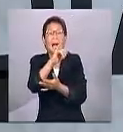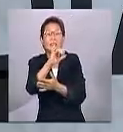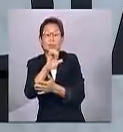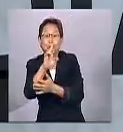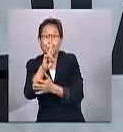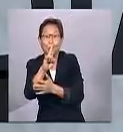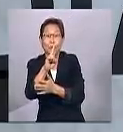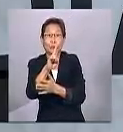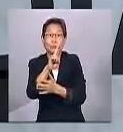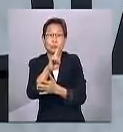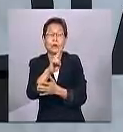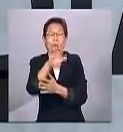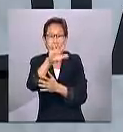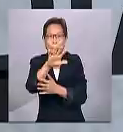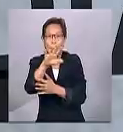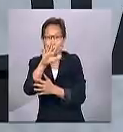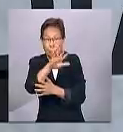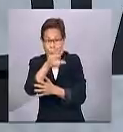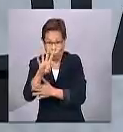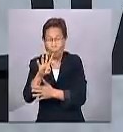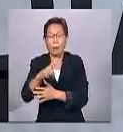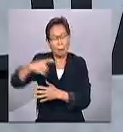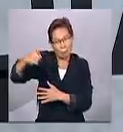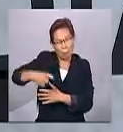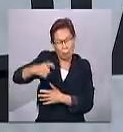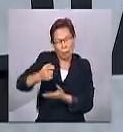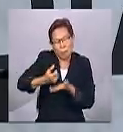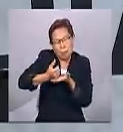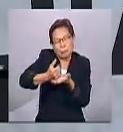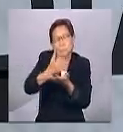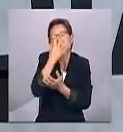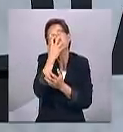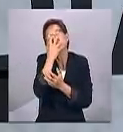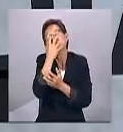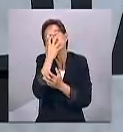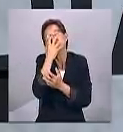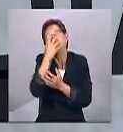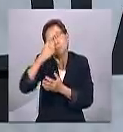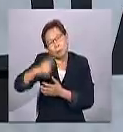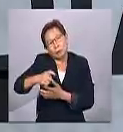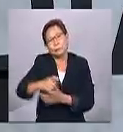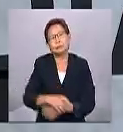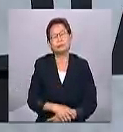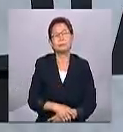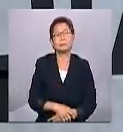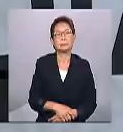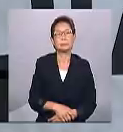Daripada jumlah tersebut, 54 kes memerlukan bantuan pernafasan.